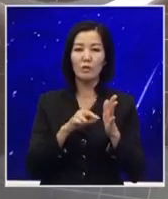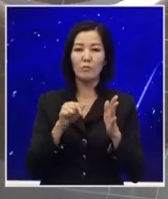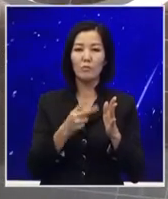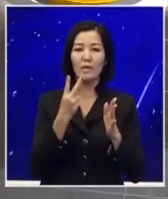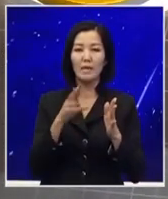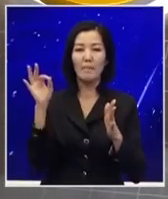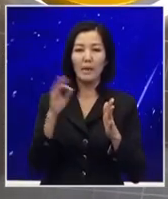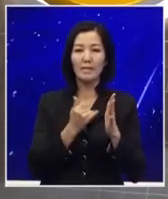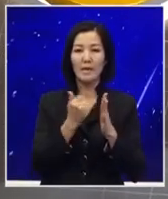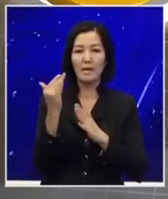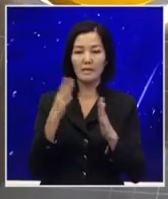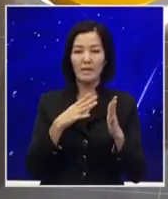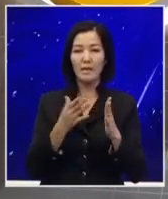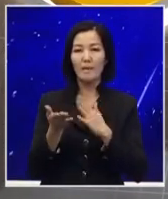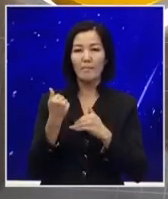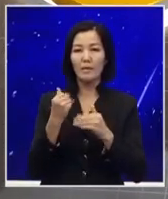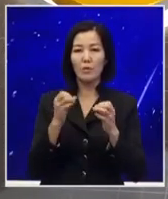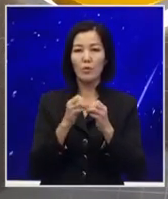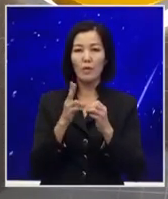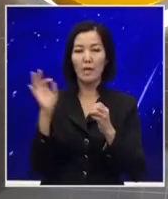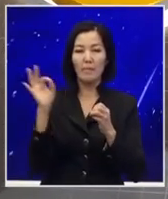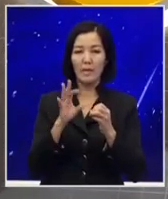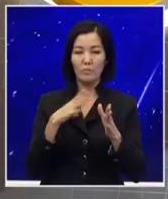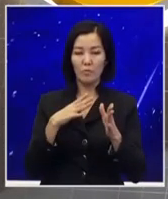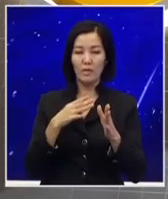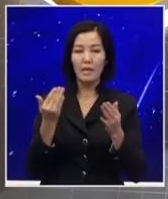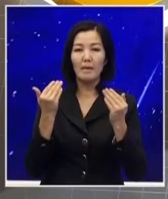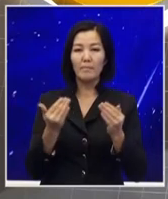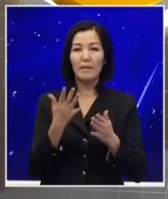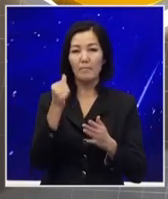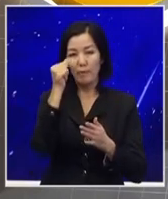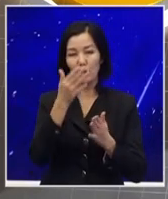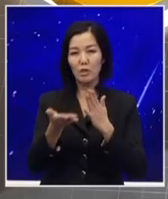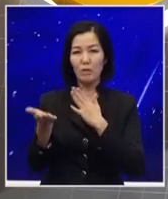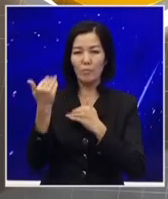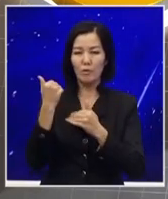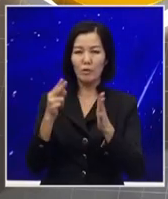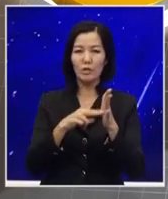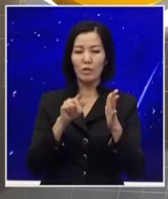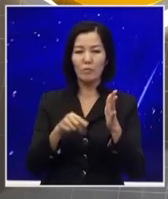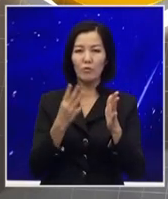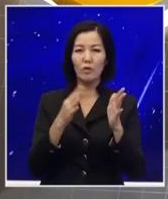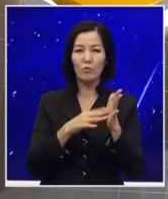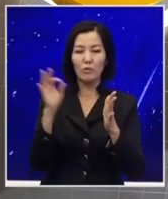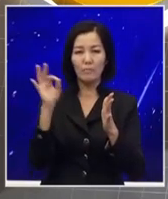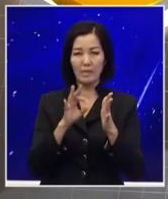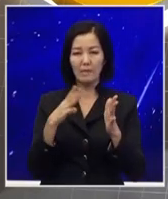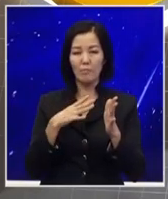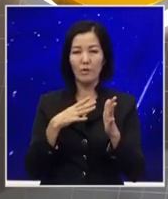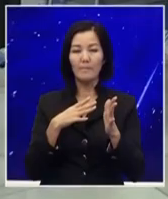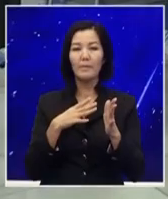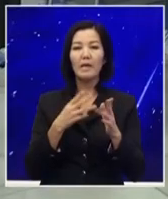27,2%-ға артқан. Былтыр бұл көрсеткіш 12% болыпты. 5 жыл бұрын тек 7,9%-ті